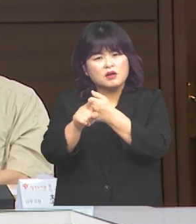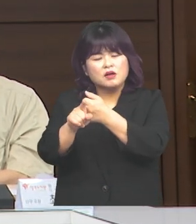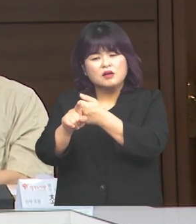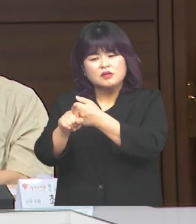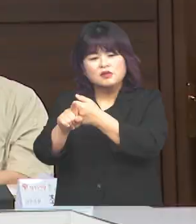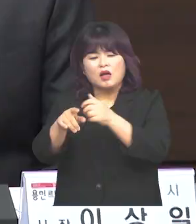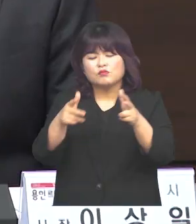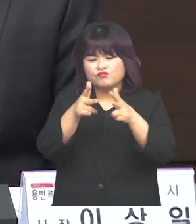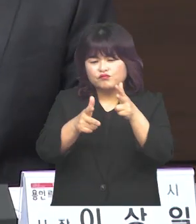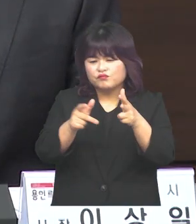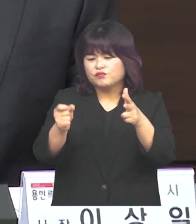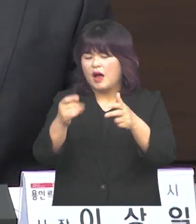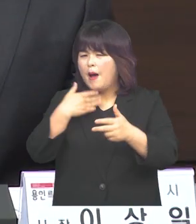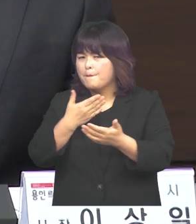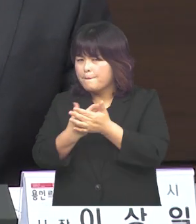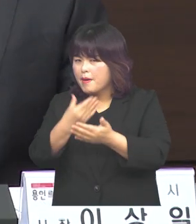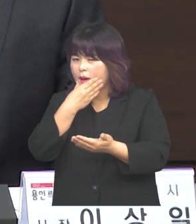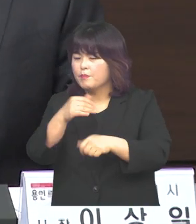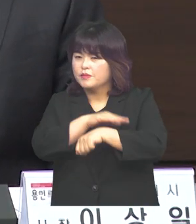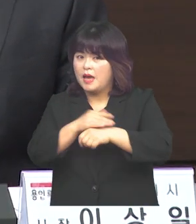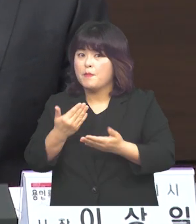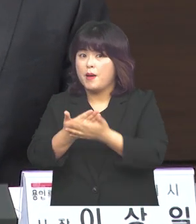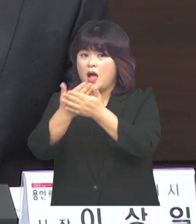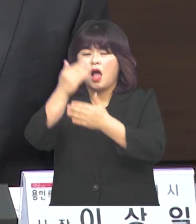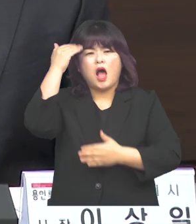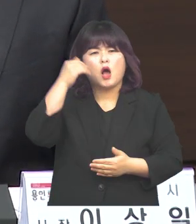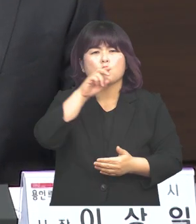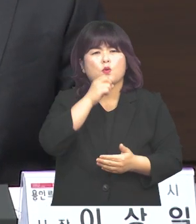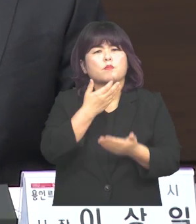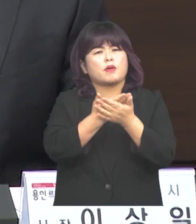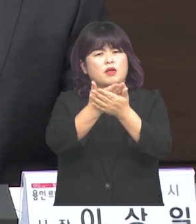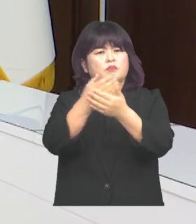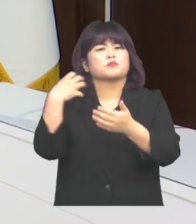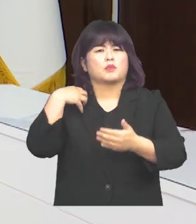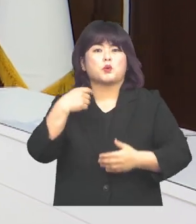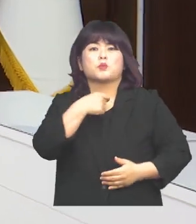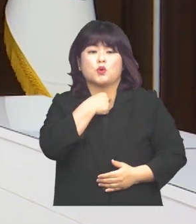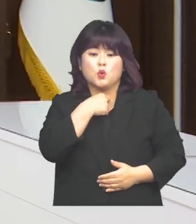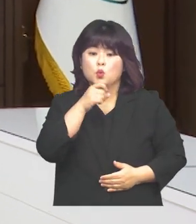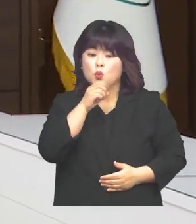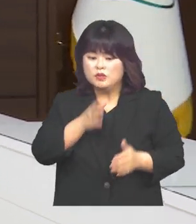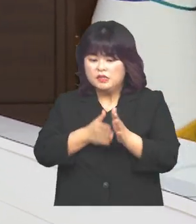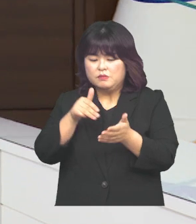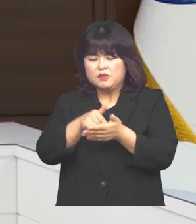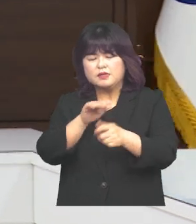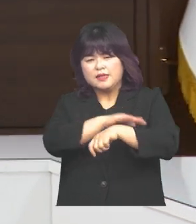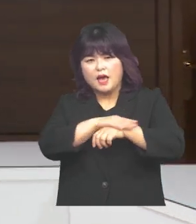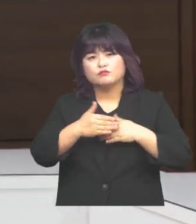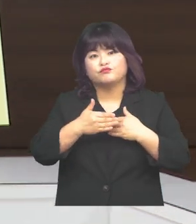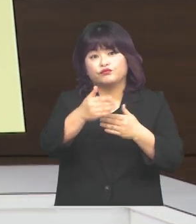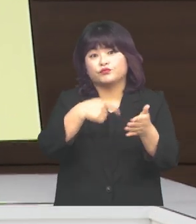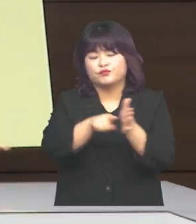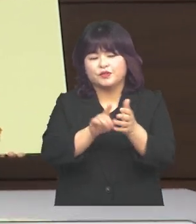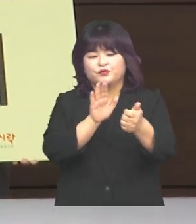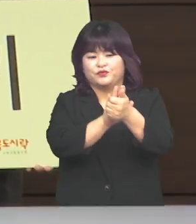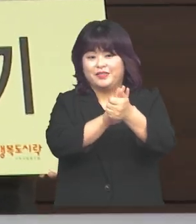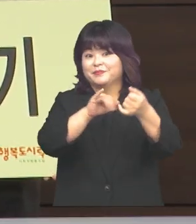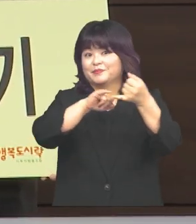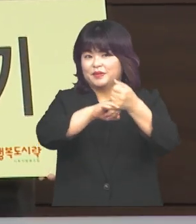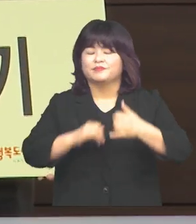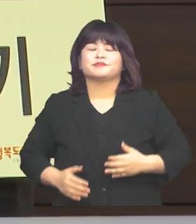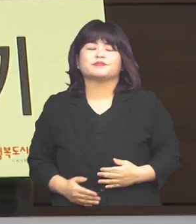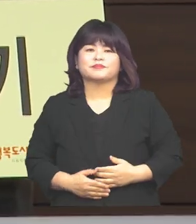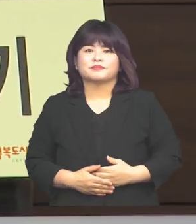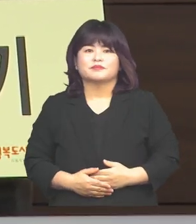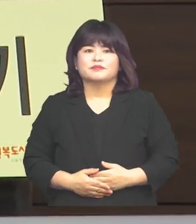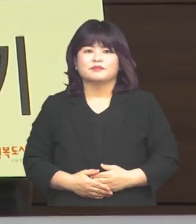아이들이 건강하고 밝게 성장해서 나라와 용인의 발전에 이바지하길 바라고 시도 이번 사업이 잘 진행될 수 있도록 적극